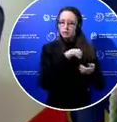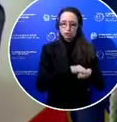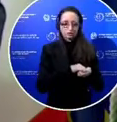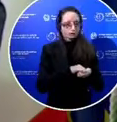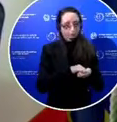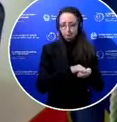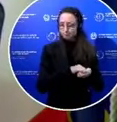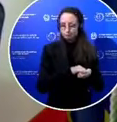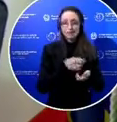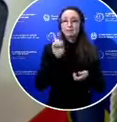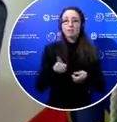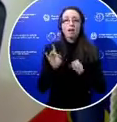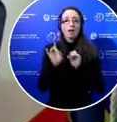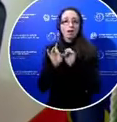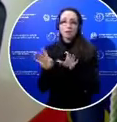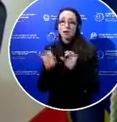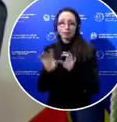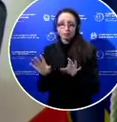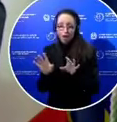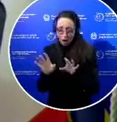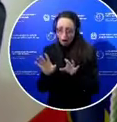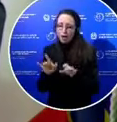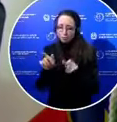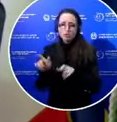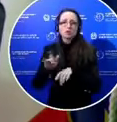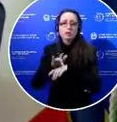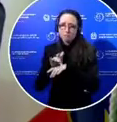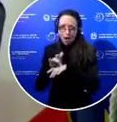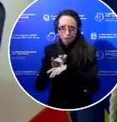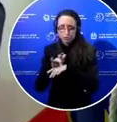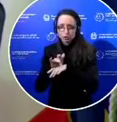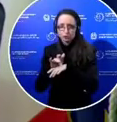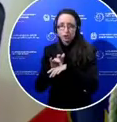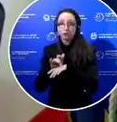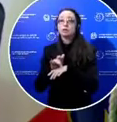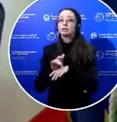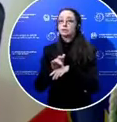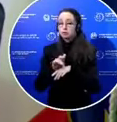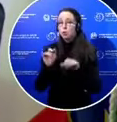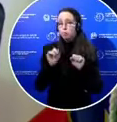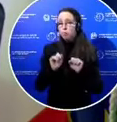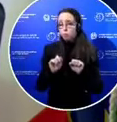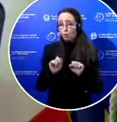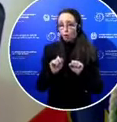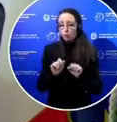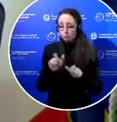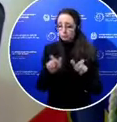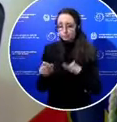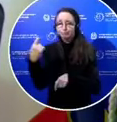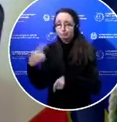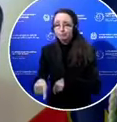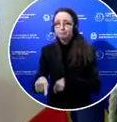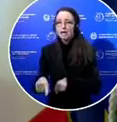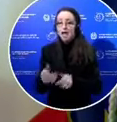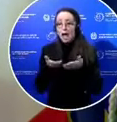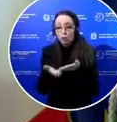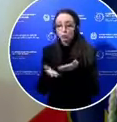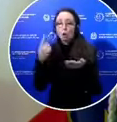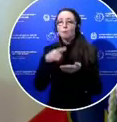ma sia anche una libertà dei più fragili che possono essere da eventi come questi aiutati a fare la scelta